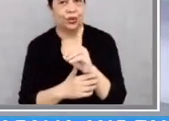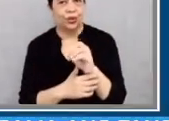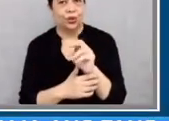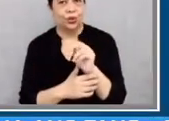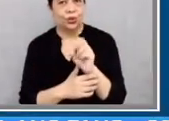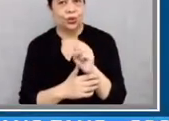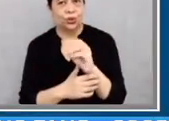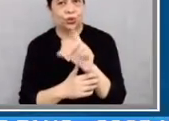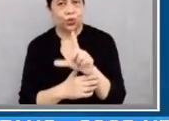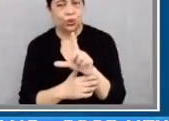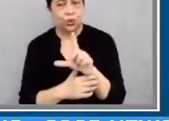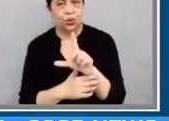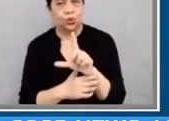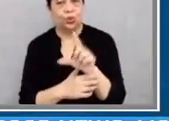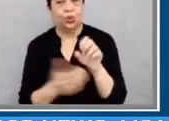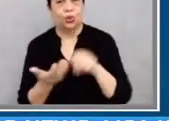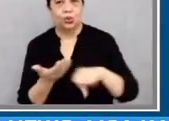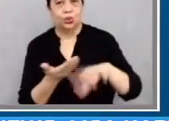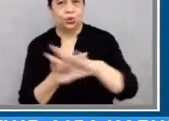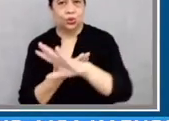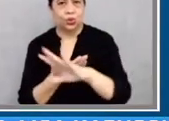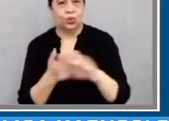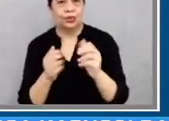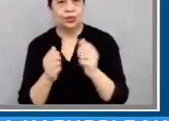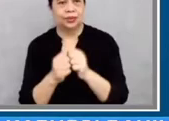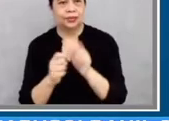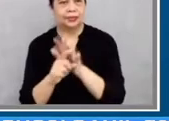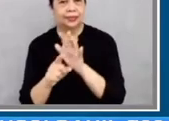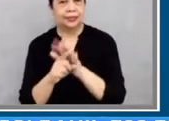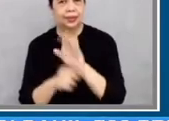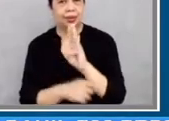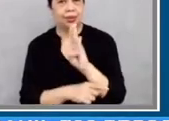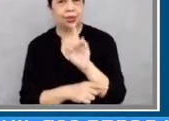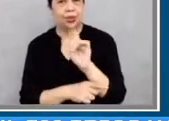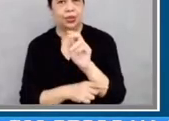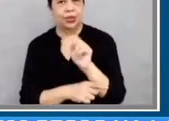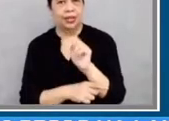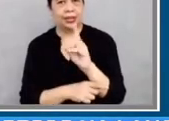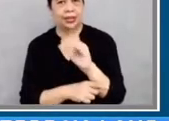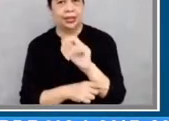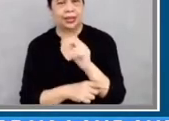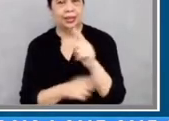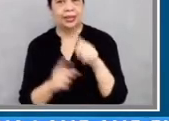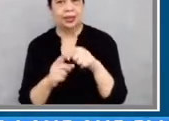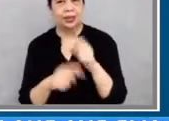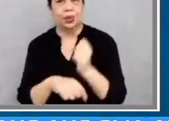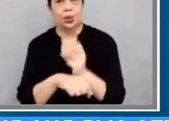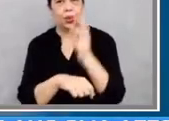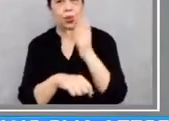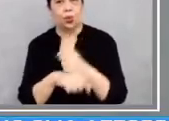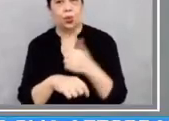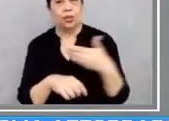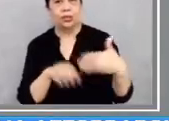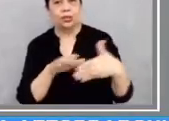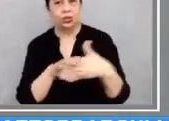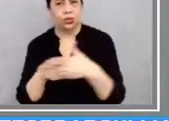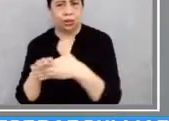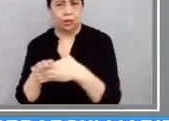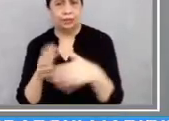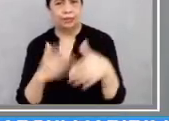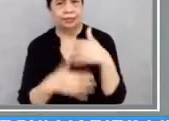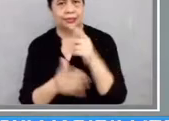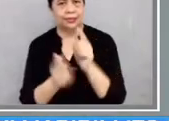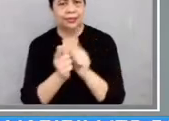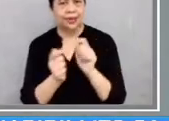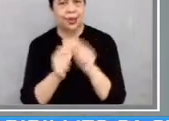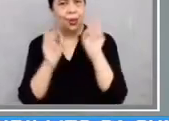Sorsogon. Isa po sa mga atraksyon doon ang sikat na butanding o whale shark interaction. Hindi pa rin daw maiwasang mapawaw ng